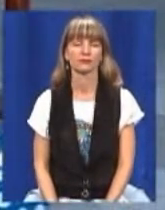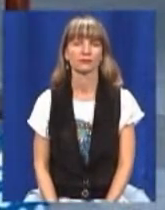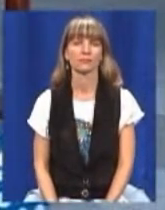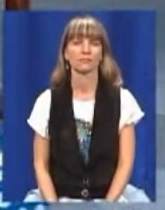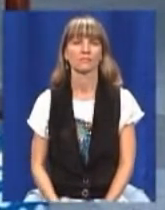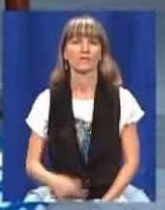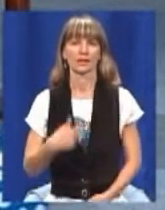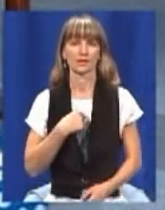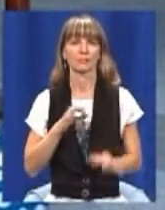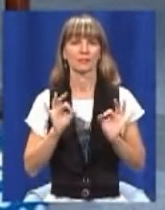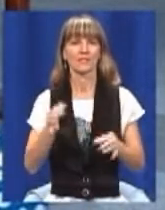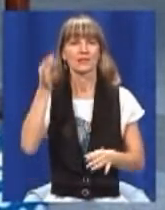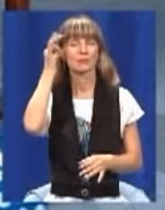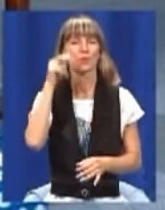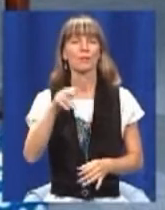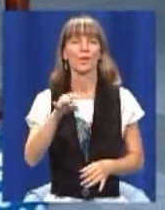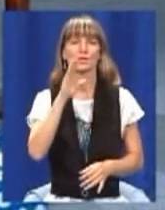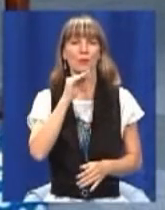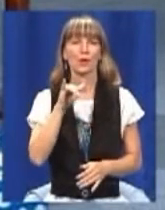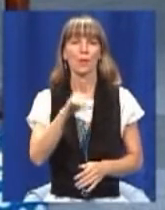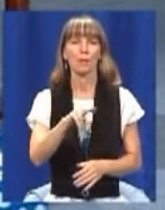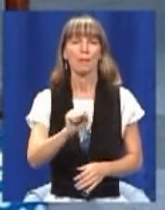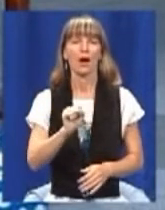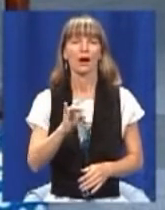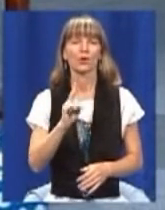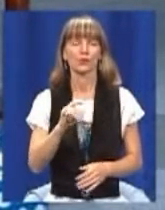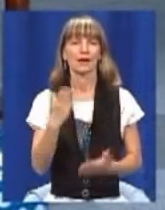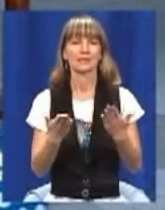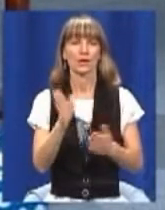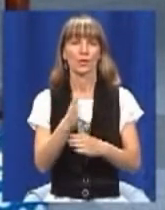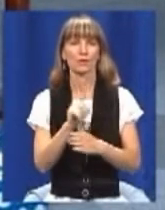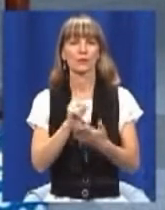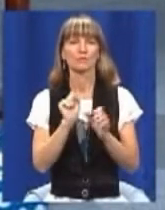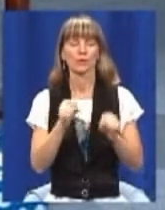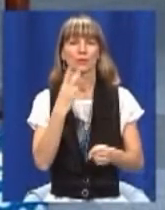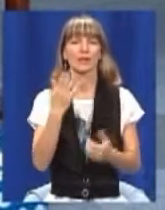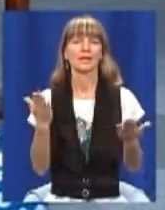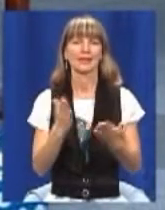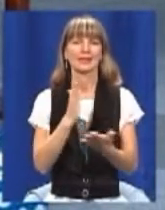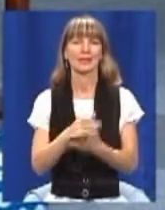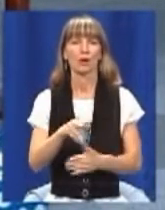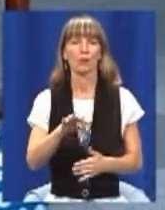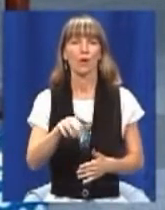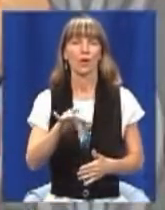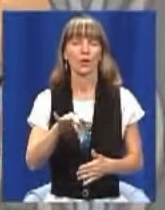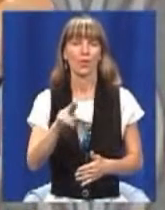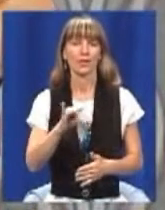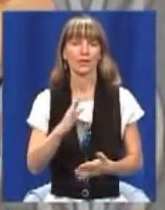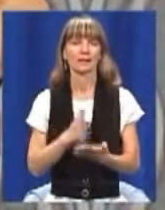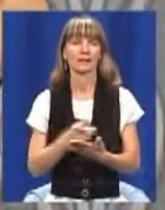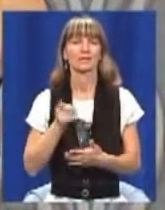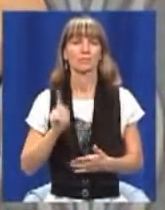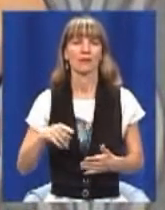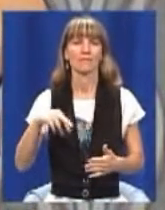І от недаремно згадали про цуциків у парку. Якщо ви гуляєте, то обов'язково можна подивитися, які взагалі породи існують. Тому що